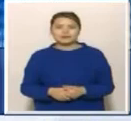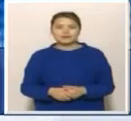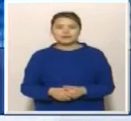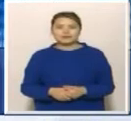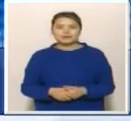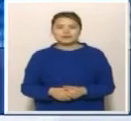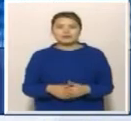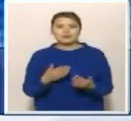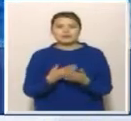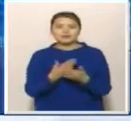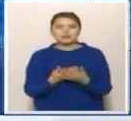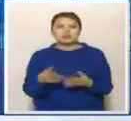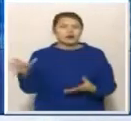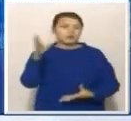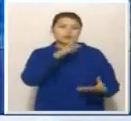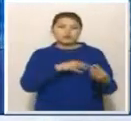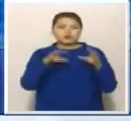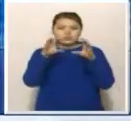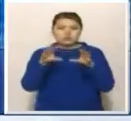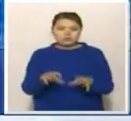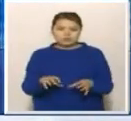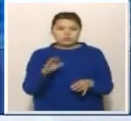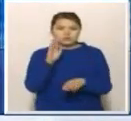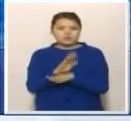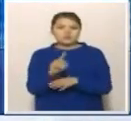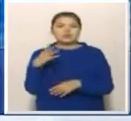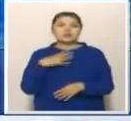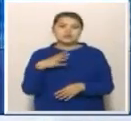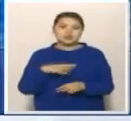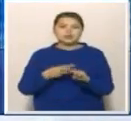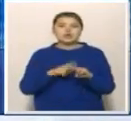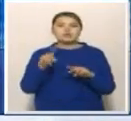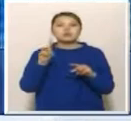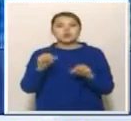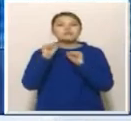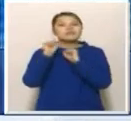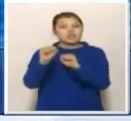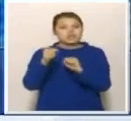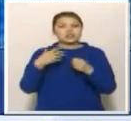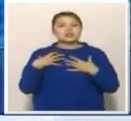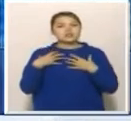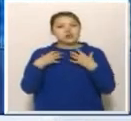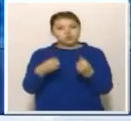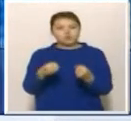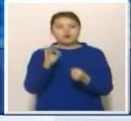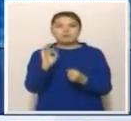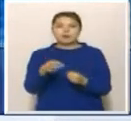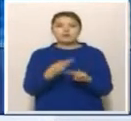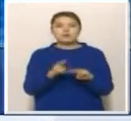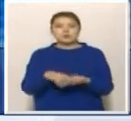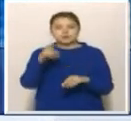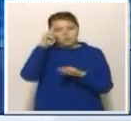Бұл қабылдаған шешімдерді баршамыздың денсаулығы үшін жасалып жатқан шаралар деп қабылдап,